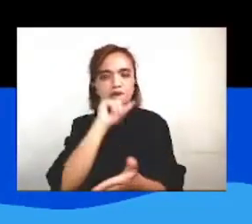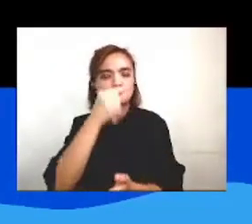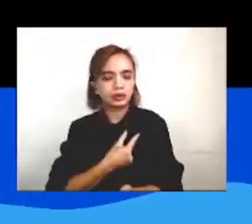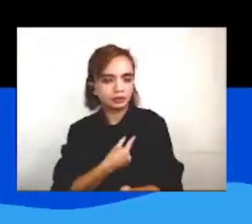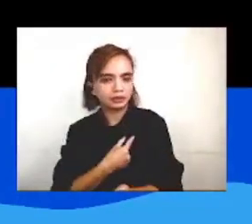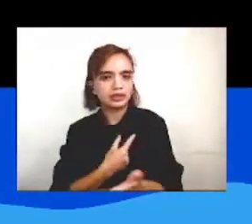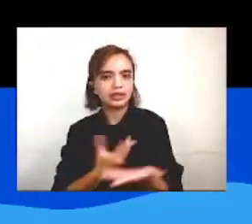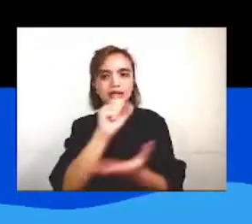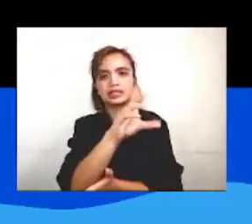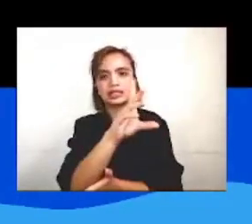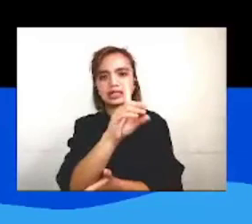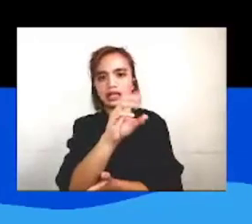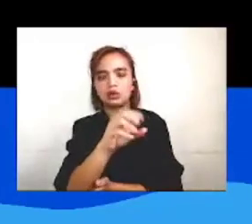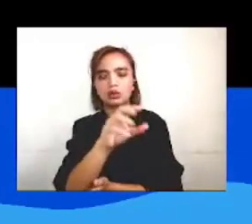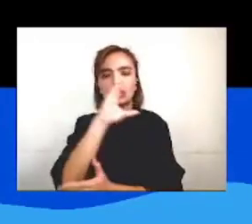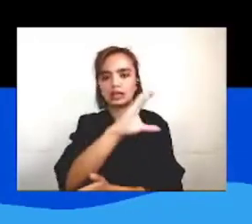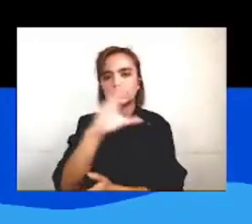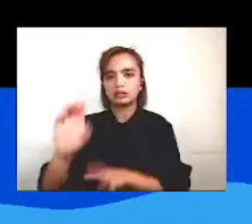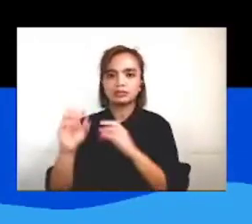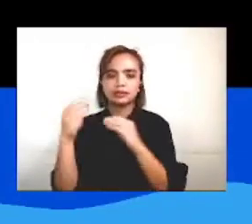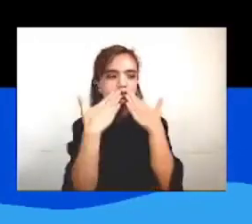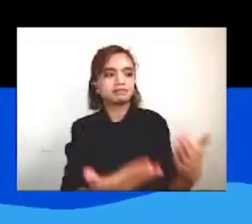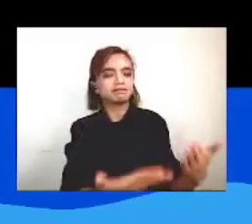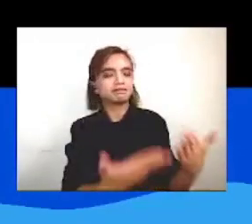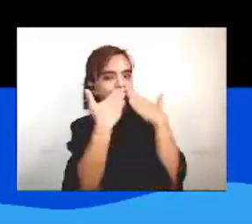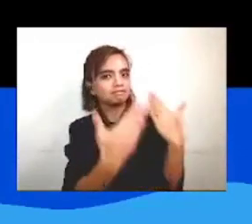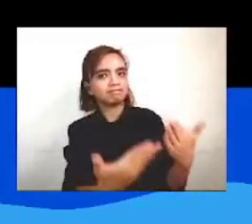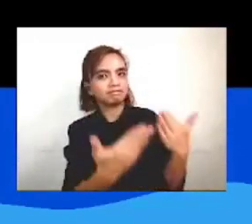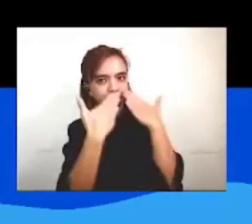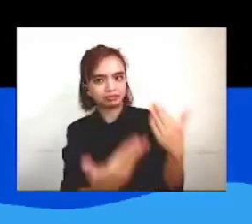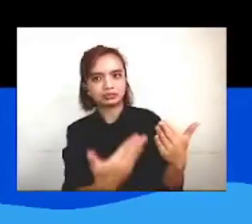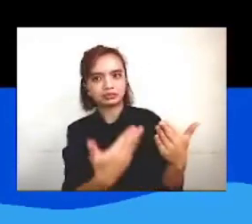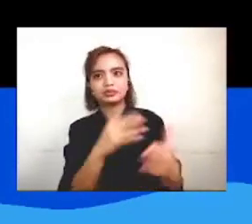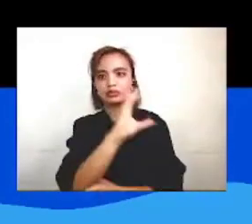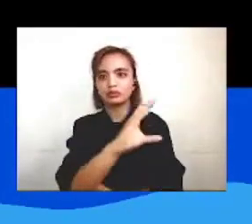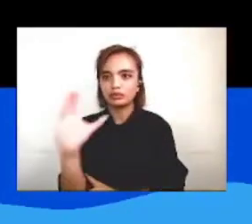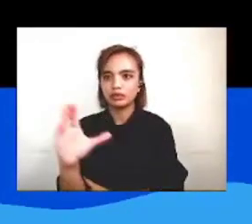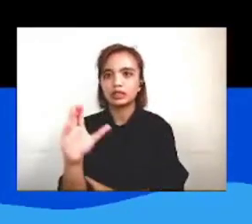Maraming salamat po. Yes, Caloocan. Ito ay produkto ng Caloocan. Ayan.